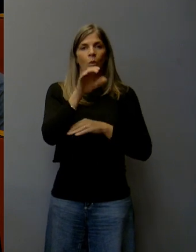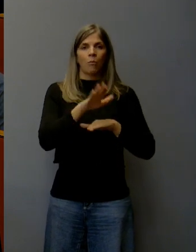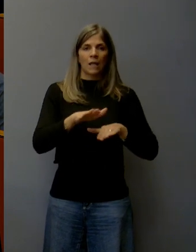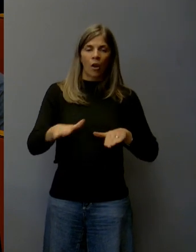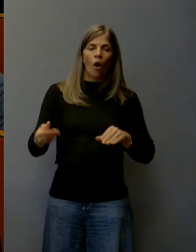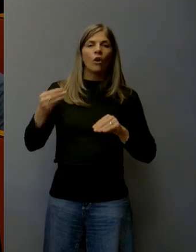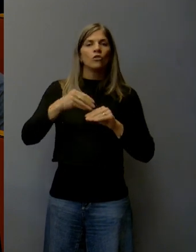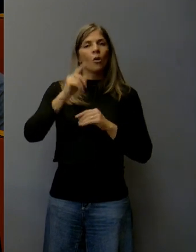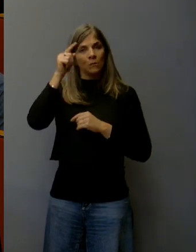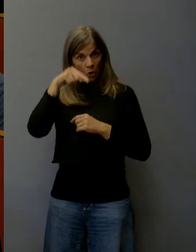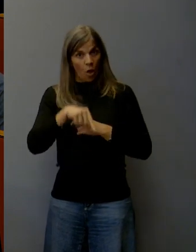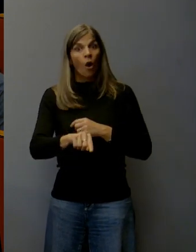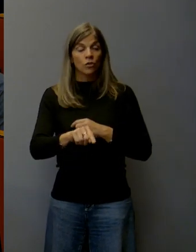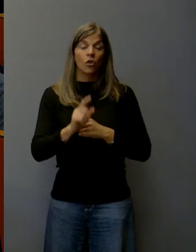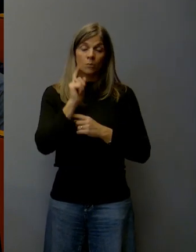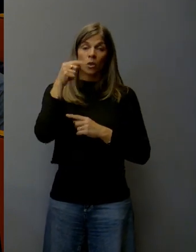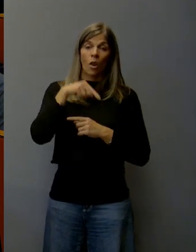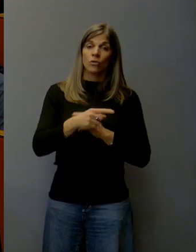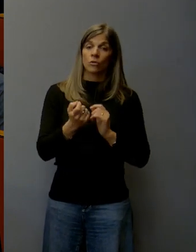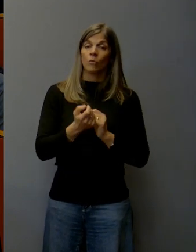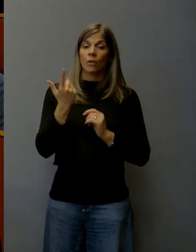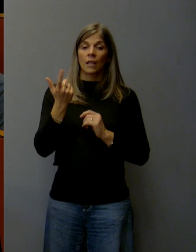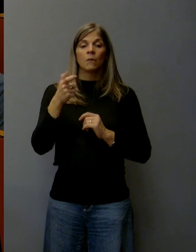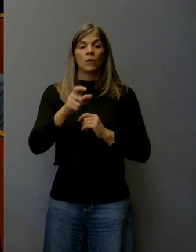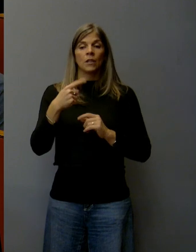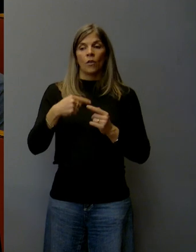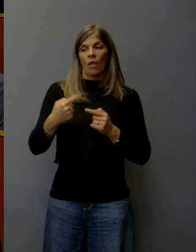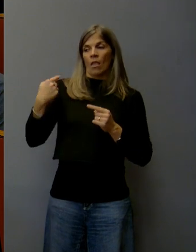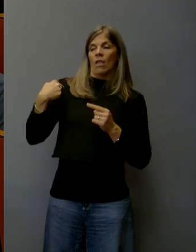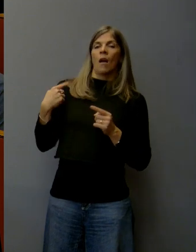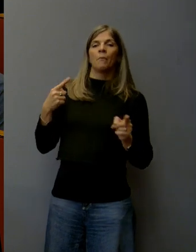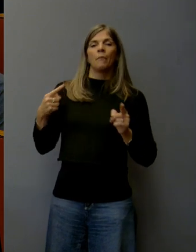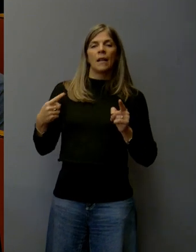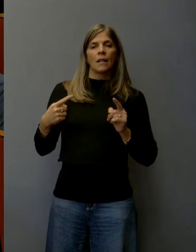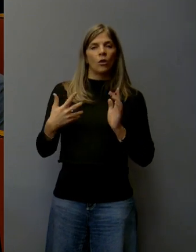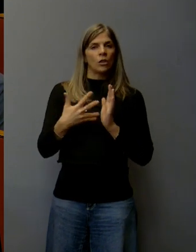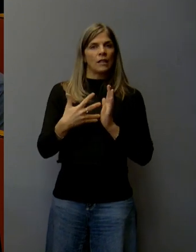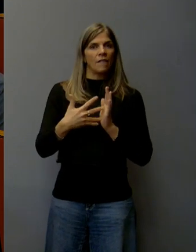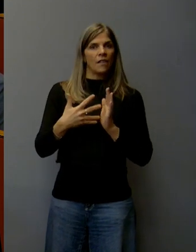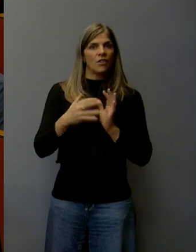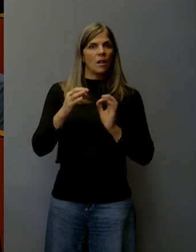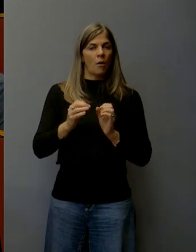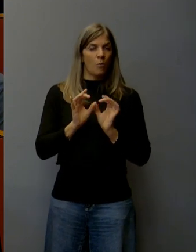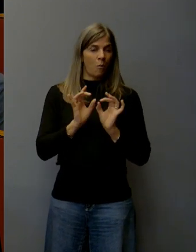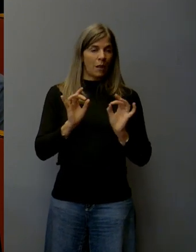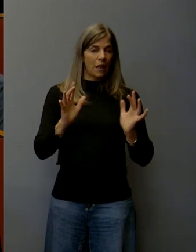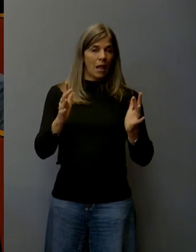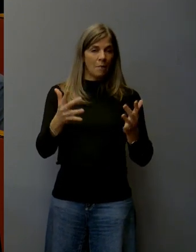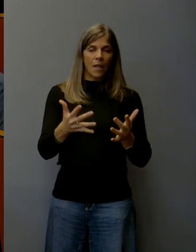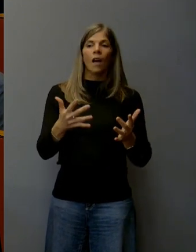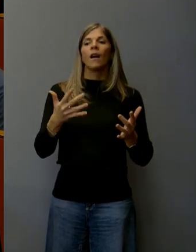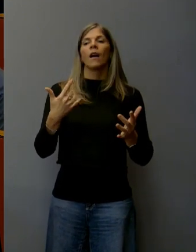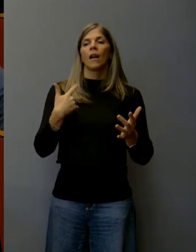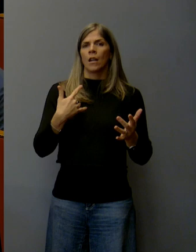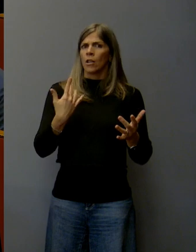sottolineo psicologico perché noi usciamo da un periodo difficile di pandemia E vi